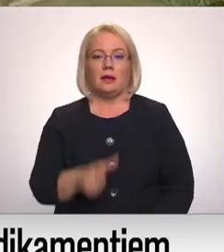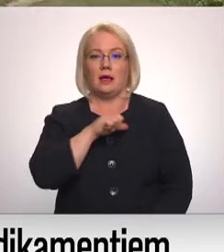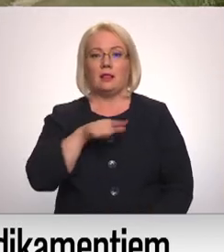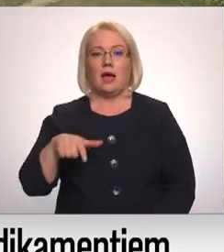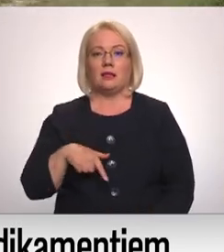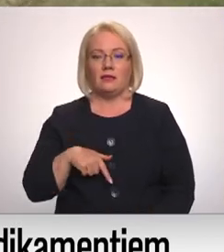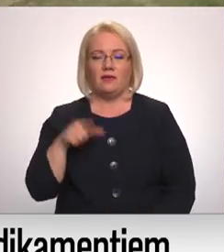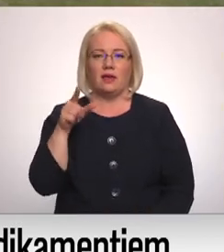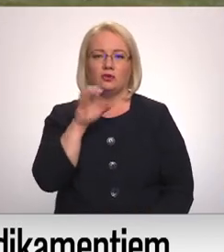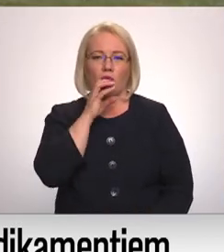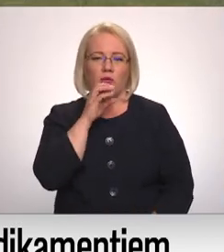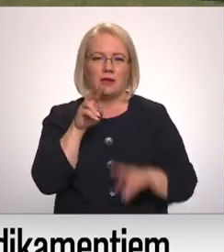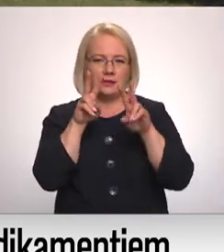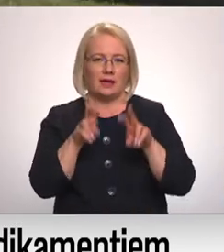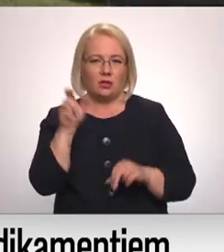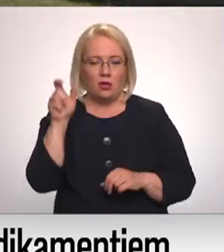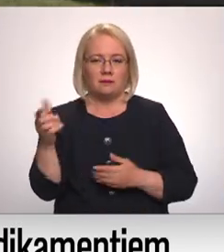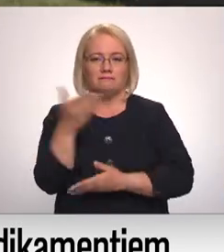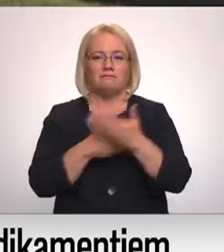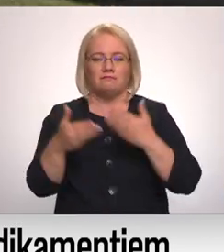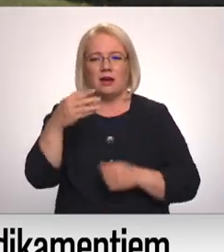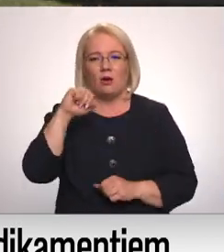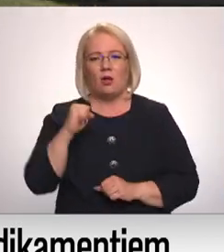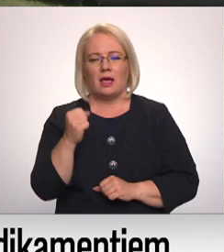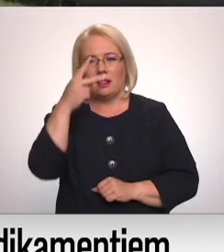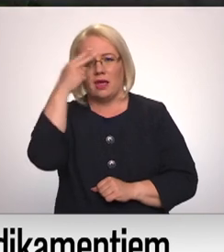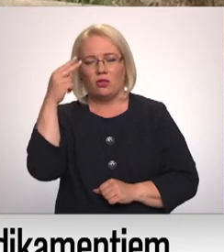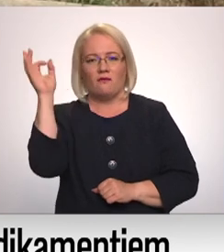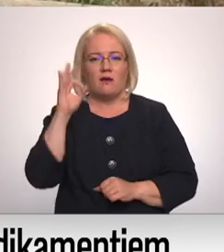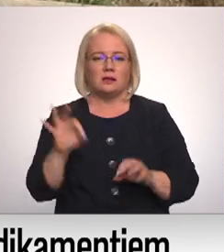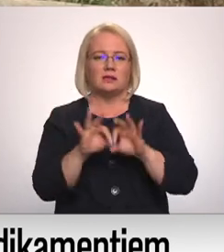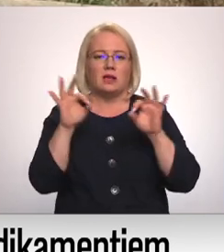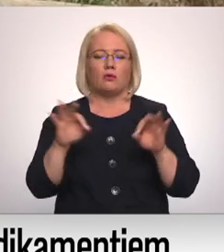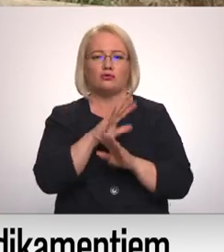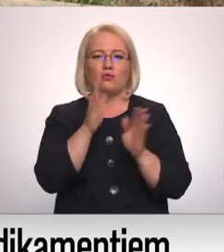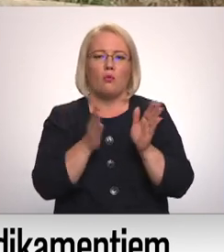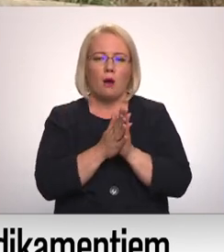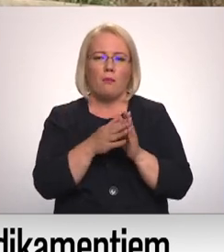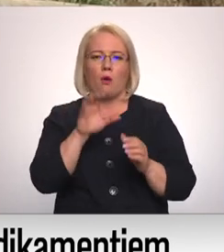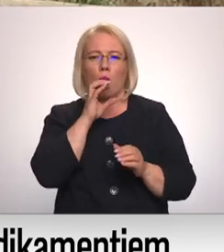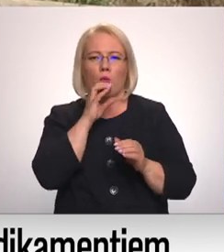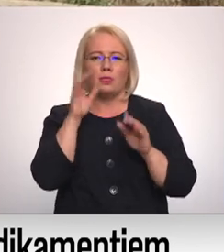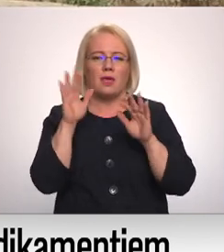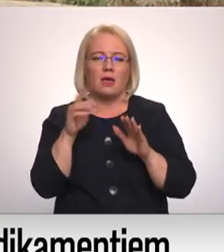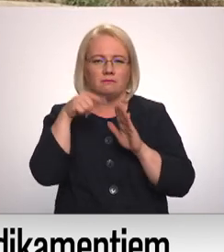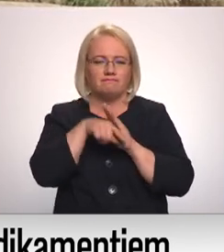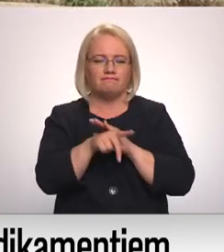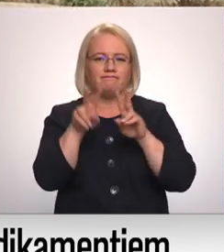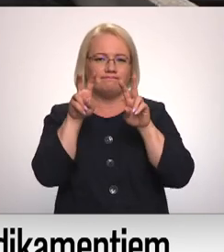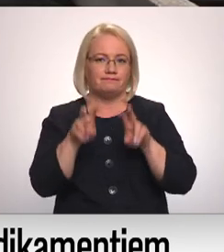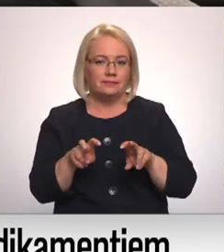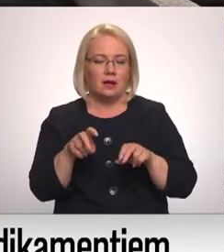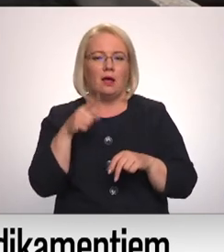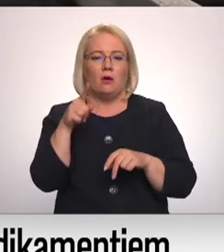Latvijas hidrologi sadarbībā ar kolēģiem no Lietuvas un Vācijas aizsākuši kopīgu notekūdeņu izpētes projektu, pētot